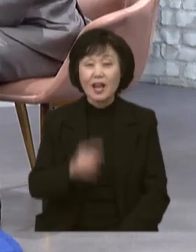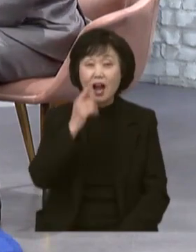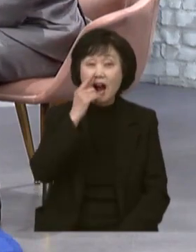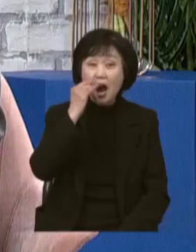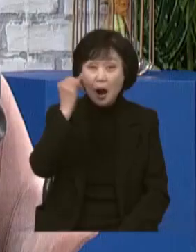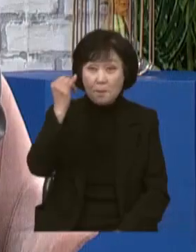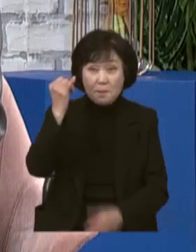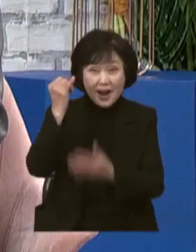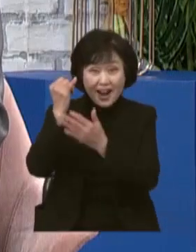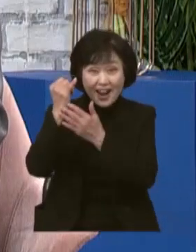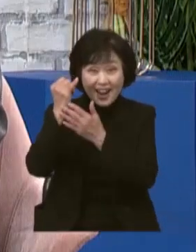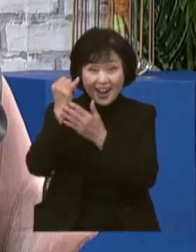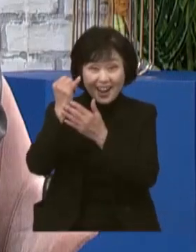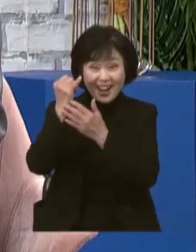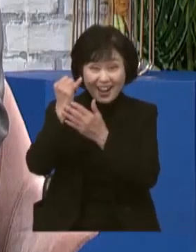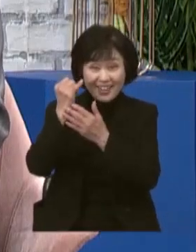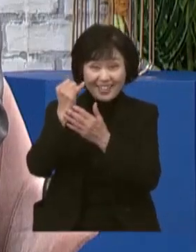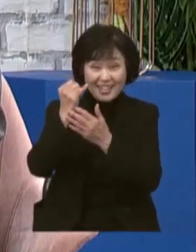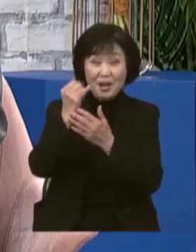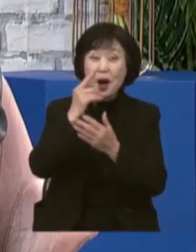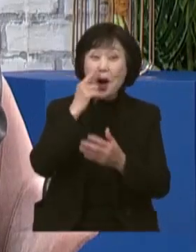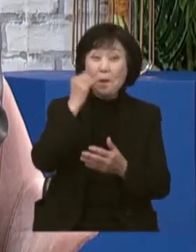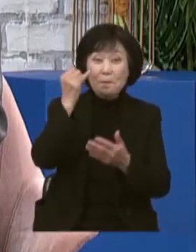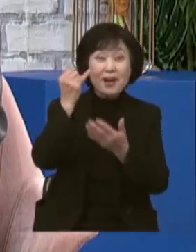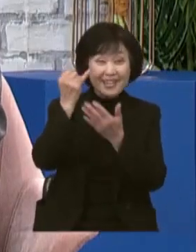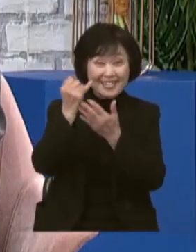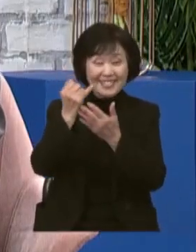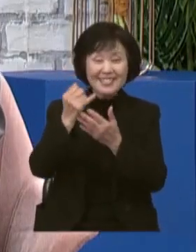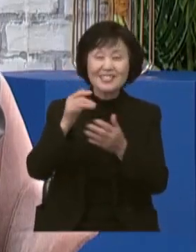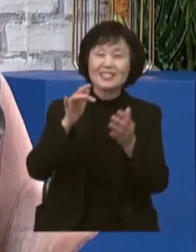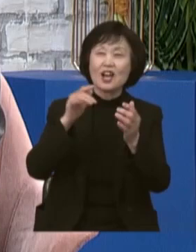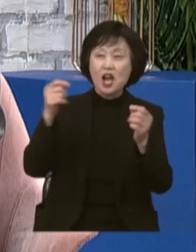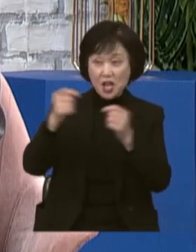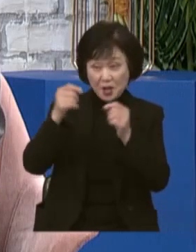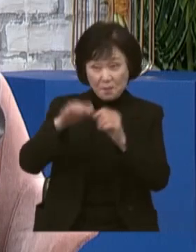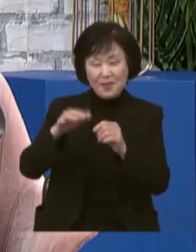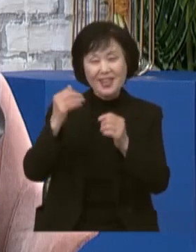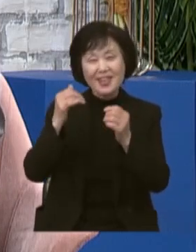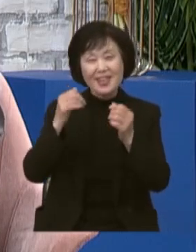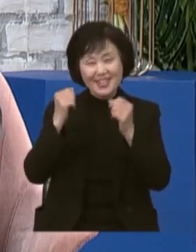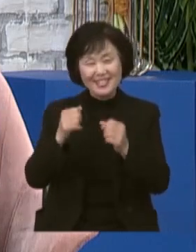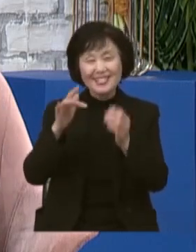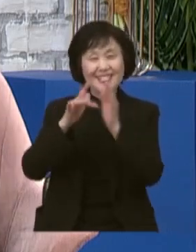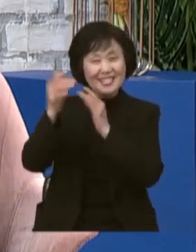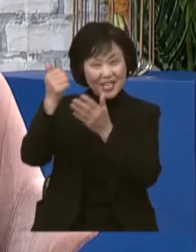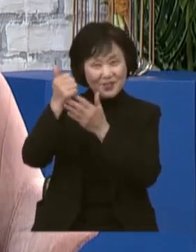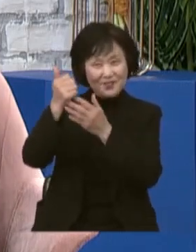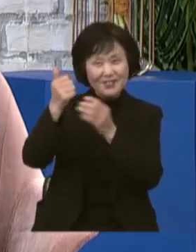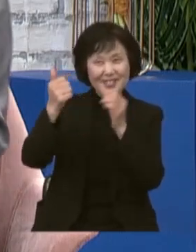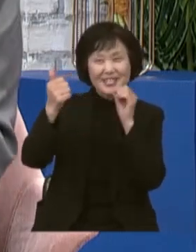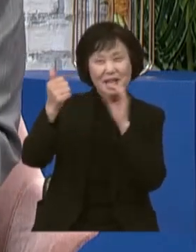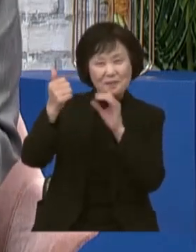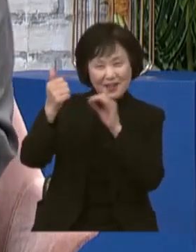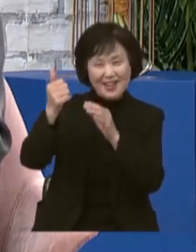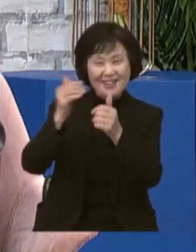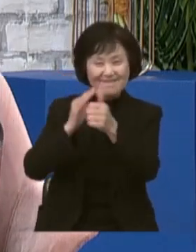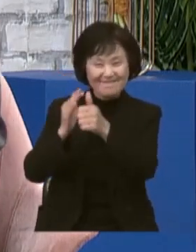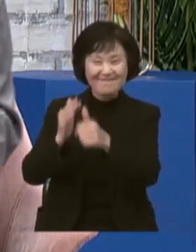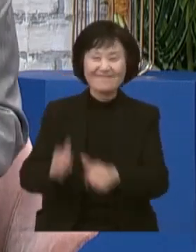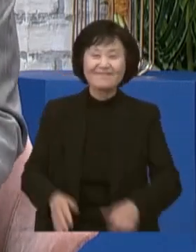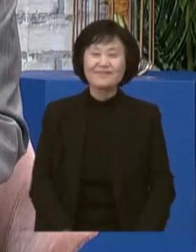계신 예수님한테 좀 얘기 좀 잘해주셔야 돼요. 엄마 옆에 계신 예수님 계시니까. 우리